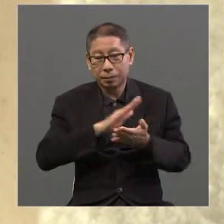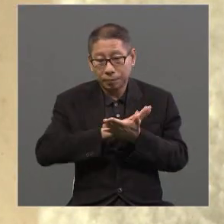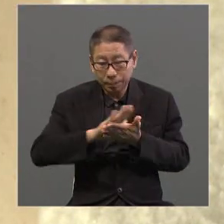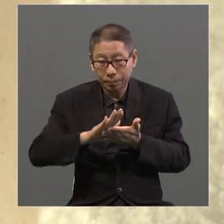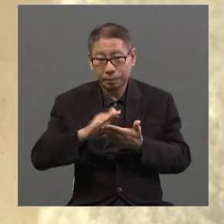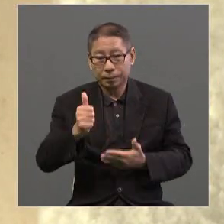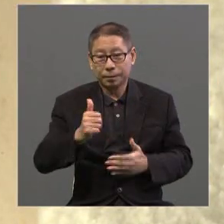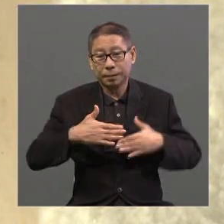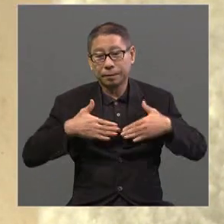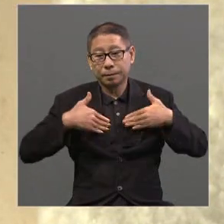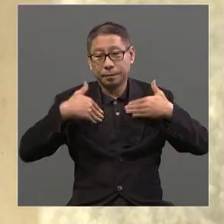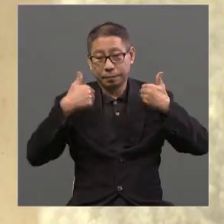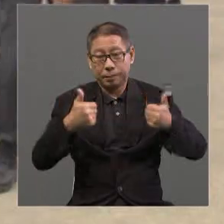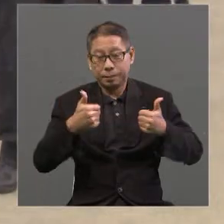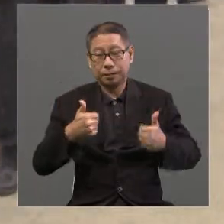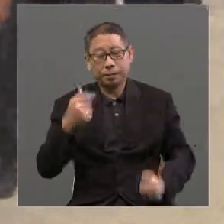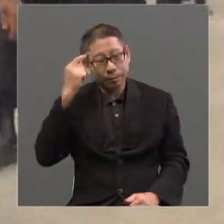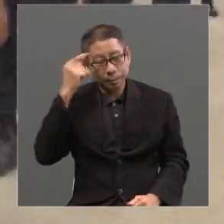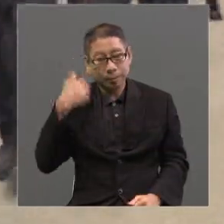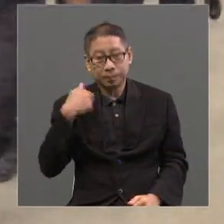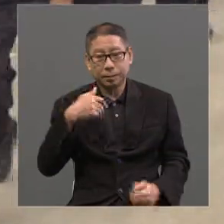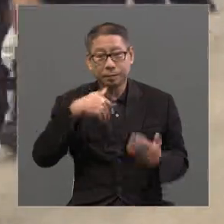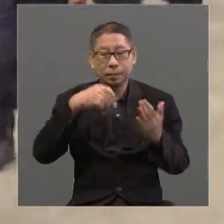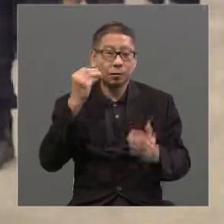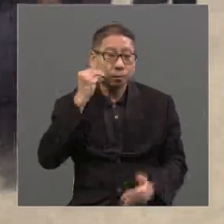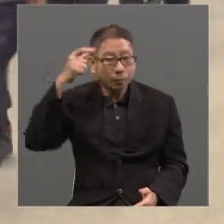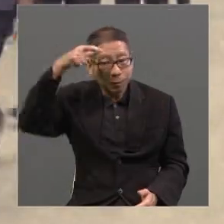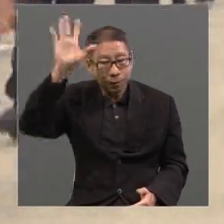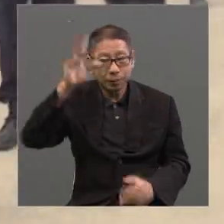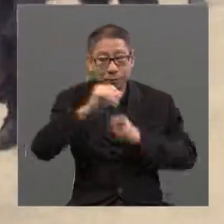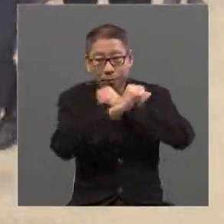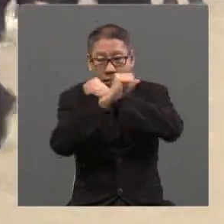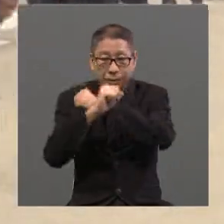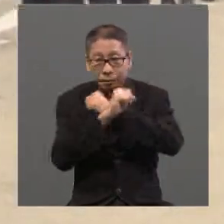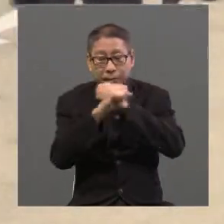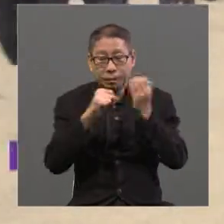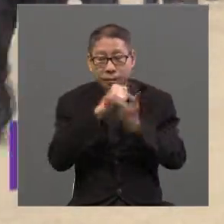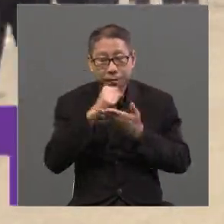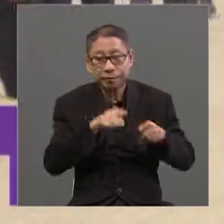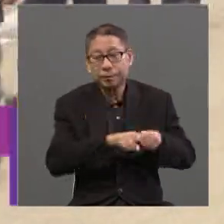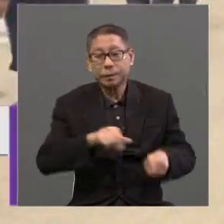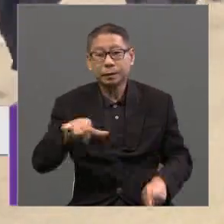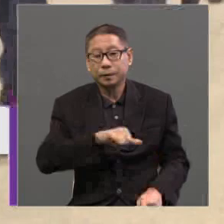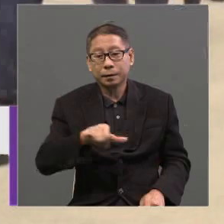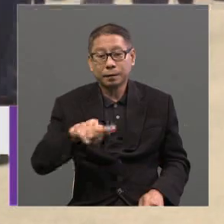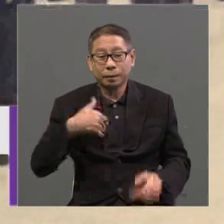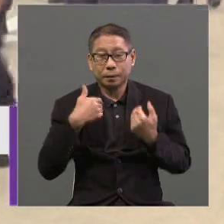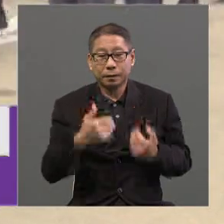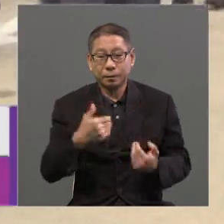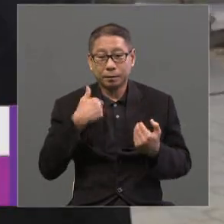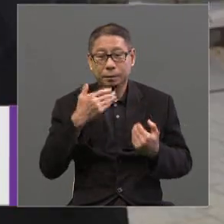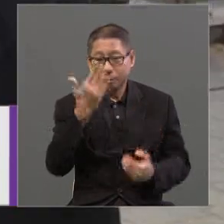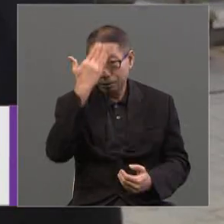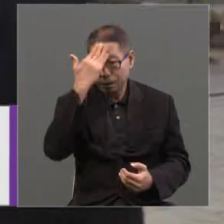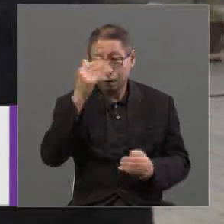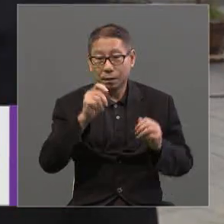ใจได้นะครับขณะที่ในพื้นที่ต่างจังหวัดเองก็มีการจัดกิจกรรมรณรงค์ต่อต้านยาเสพติดเช่นเดียวกันนะครับอย่างเช่นที่บริเวณลาน